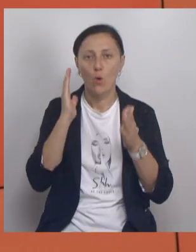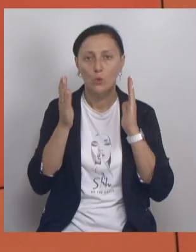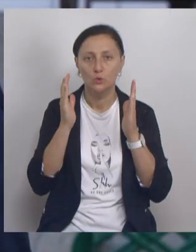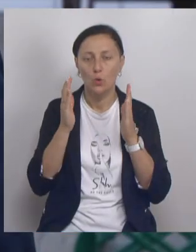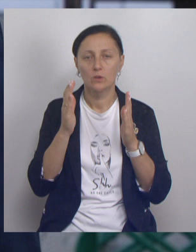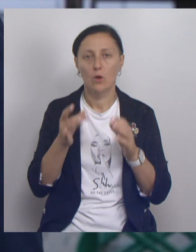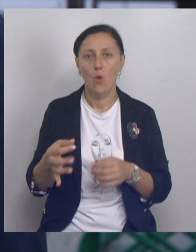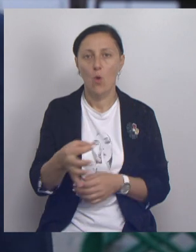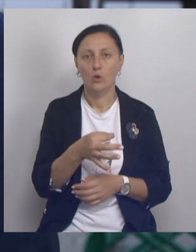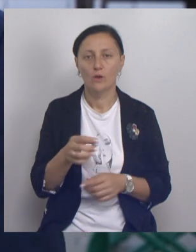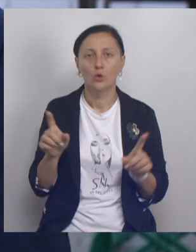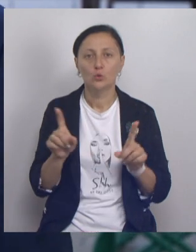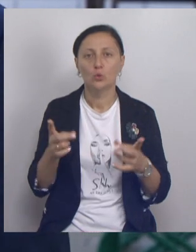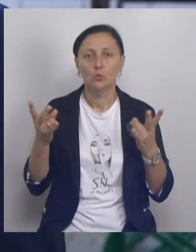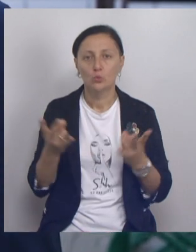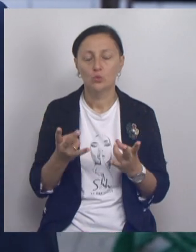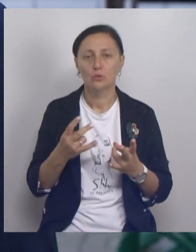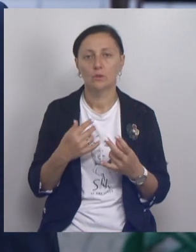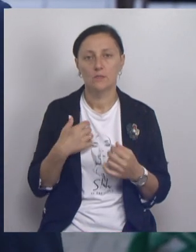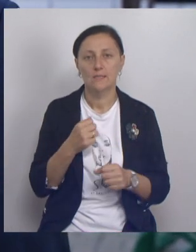городские округа. Все, что необходимо сделать для...